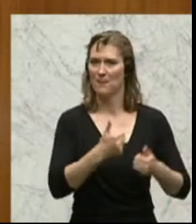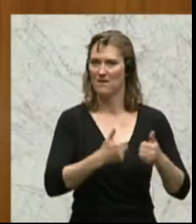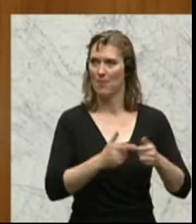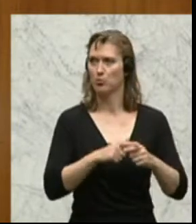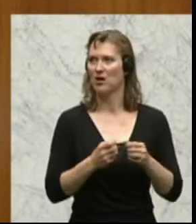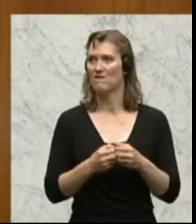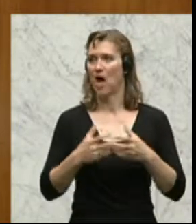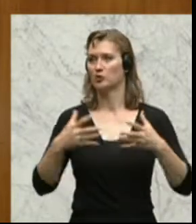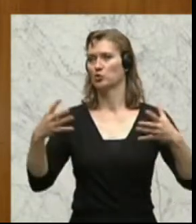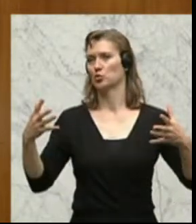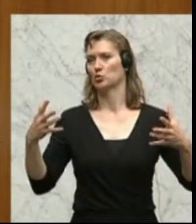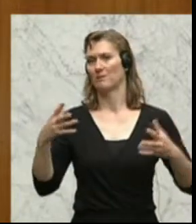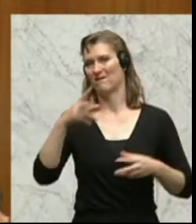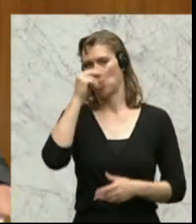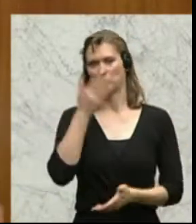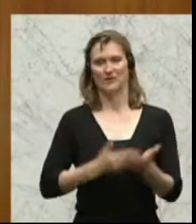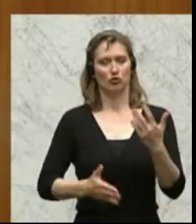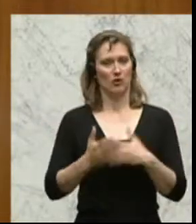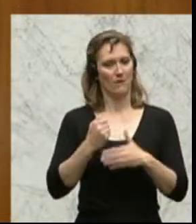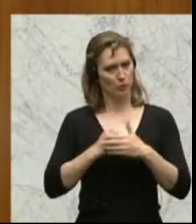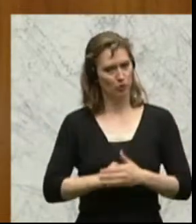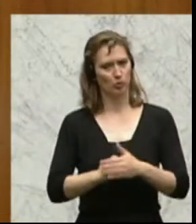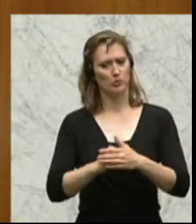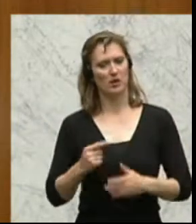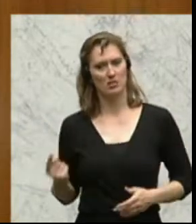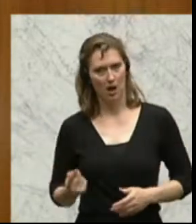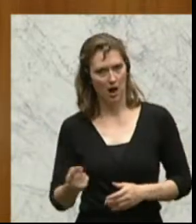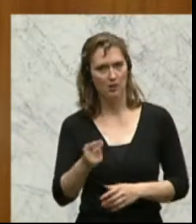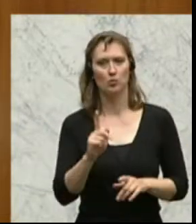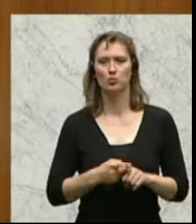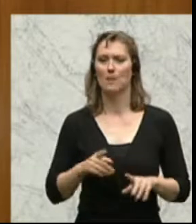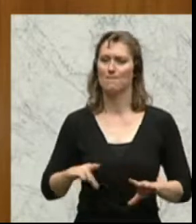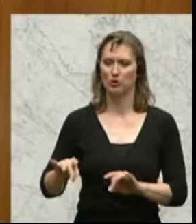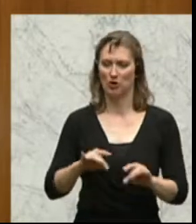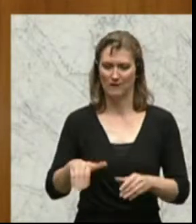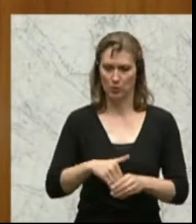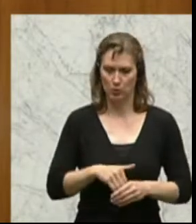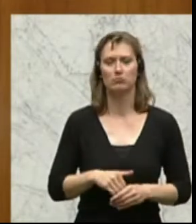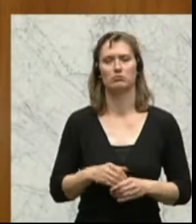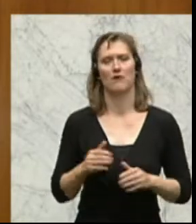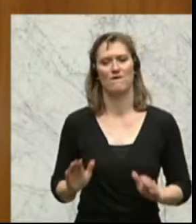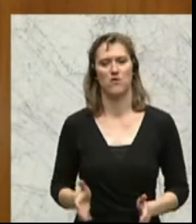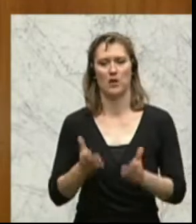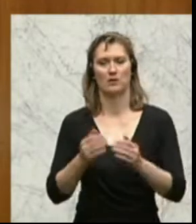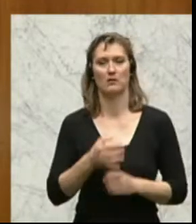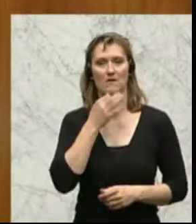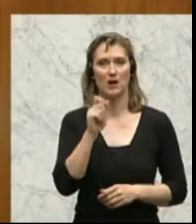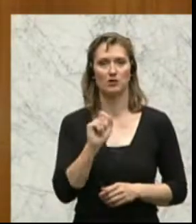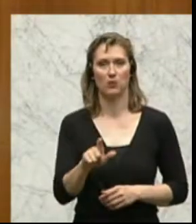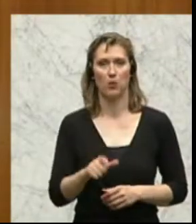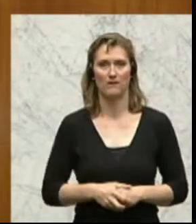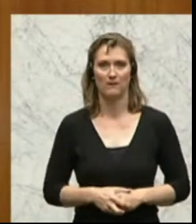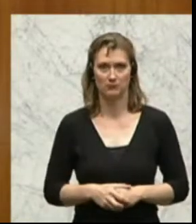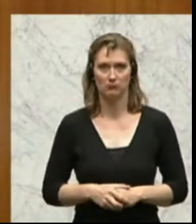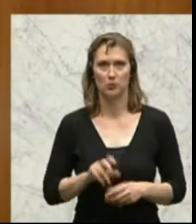österreichischen Volkswirtschaft nachhaltig unterstützt und die Beschäftigung gefördert. Zur Frage Nummer 12. Bei der Umsetzung